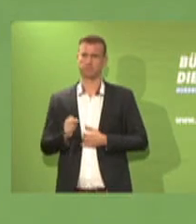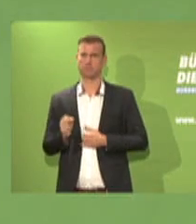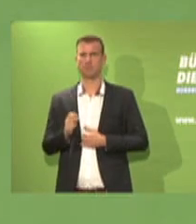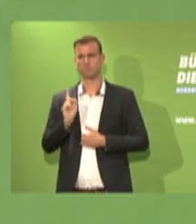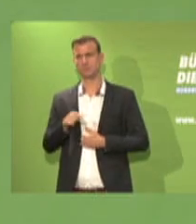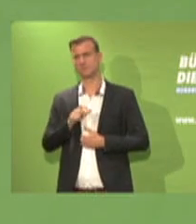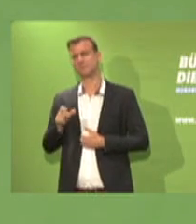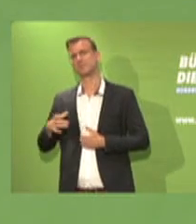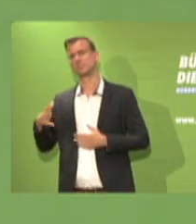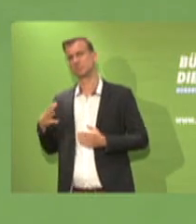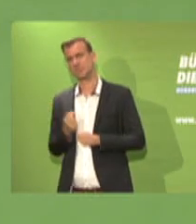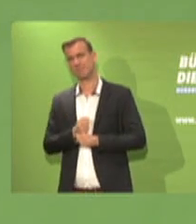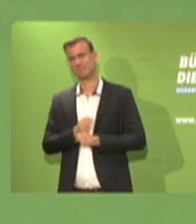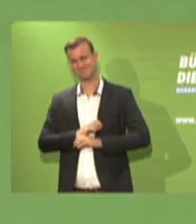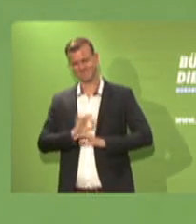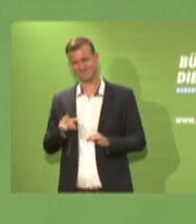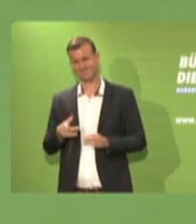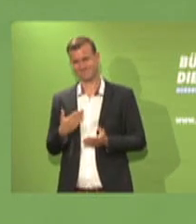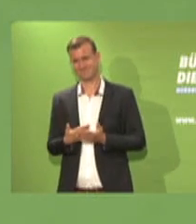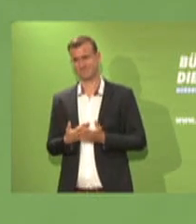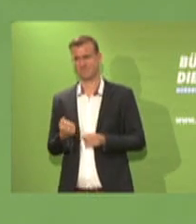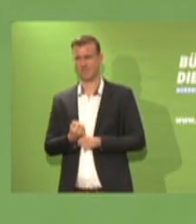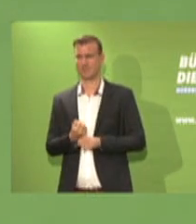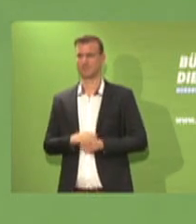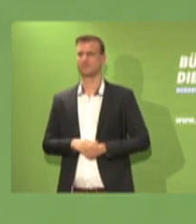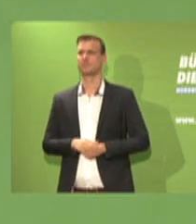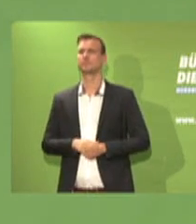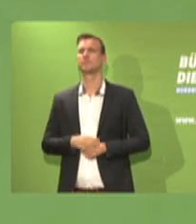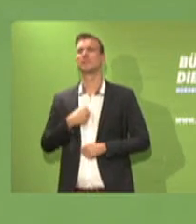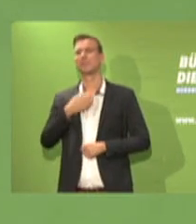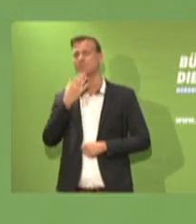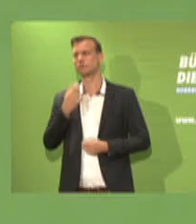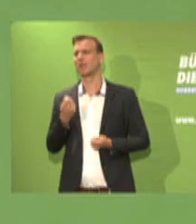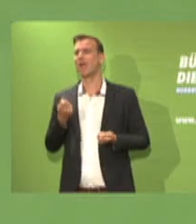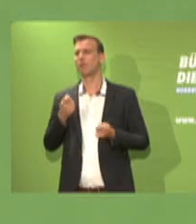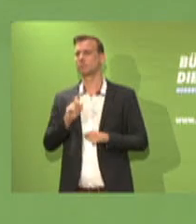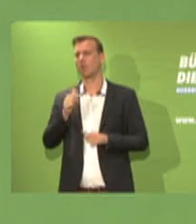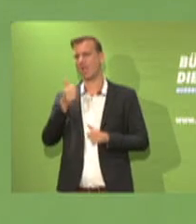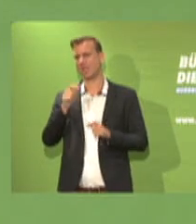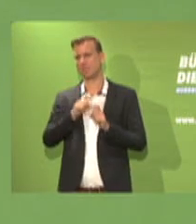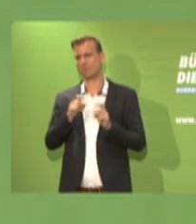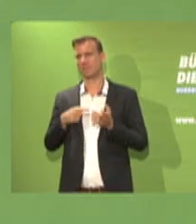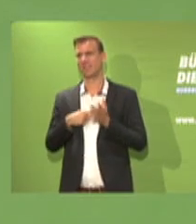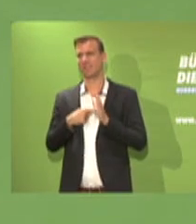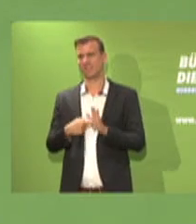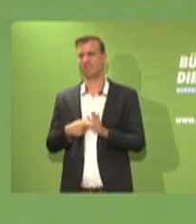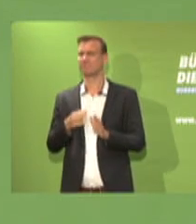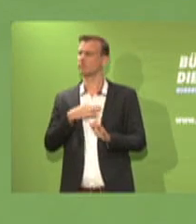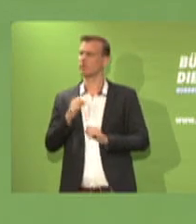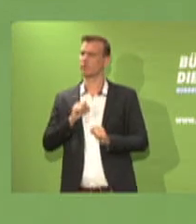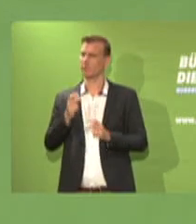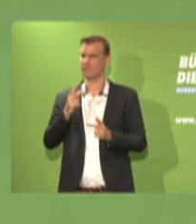hinkriegen, das passgenau zu machen. Ich will abschließend noch auf einen Punkt hinweisen, der mir sehr wichtig